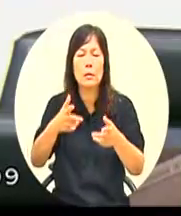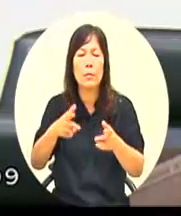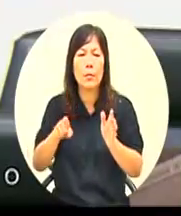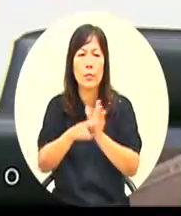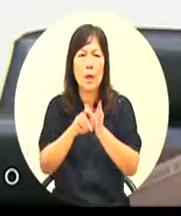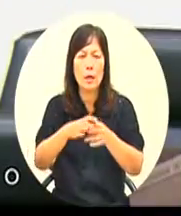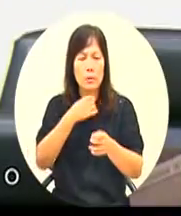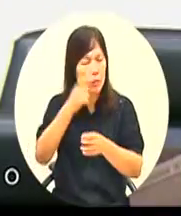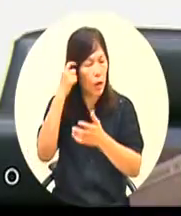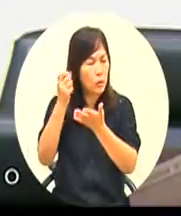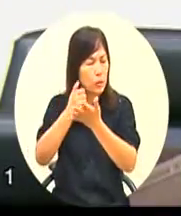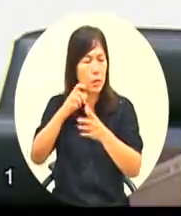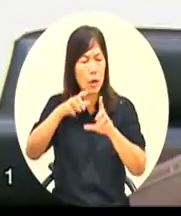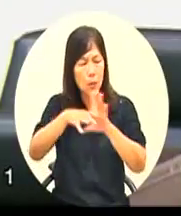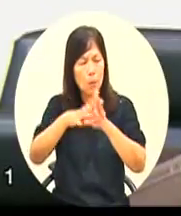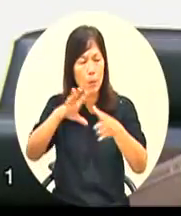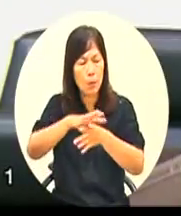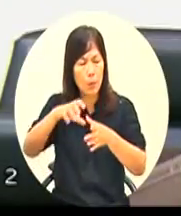局回答。